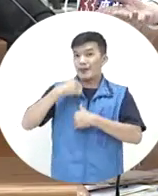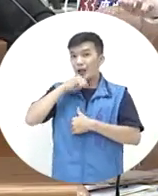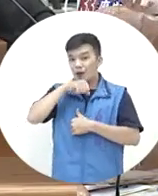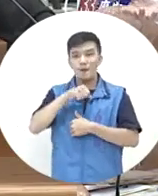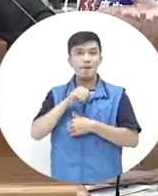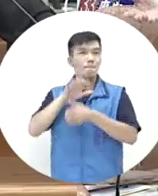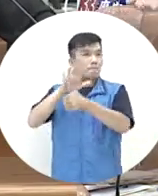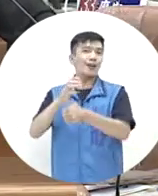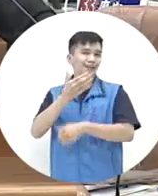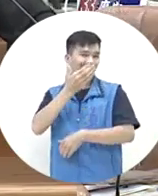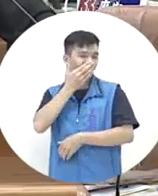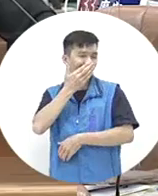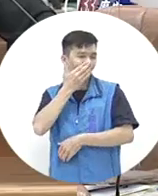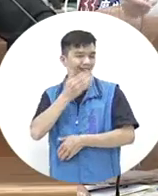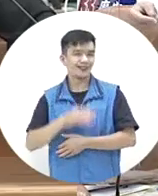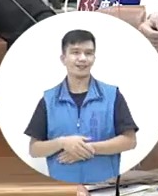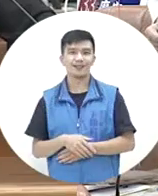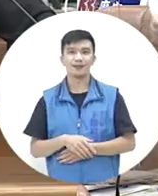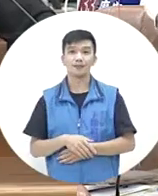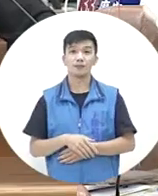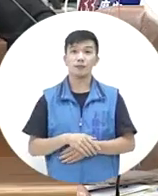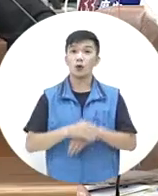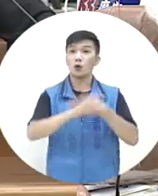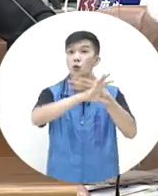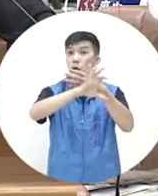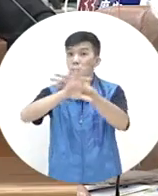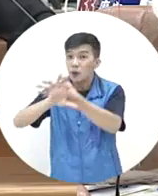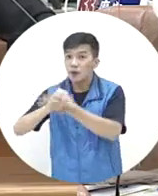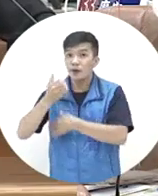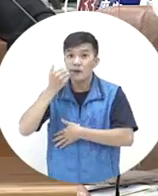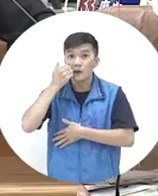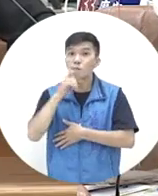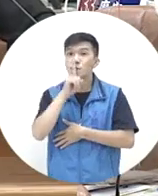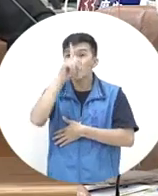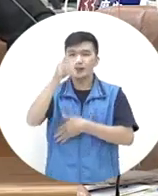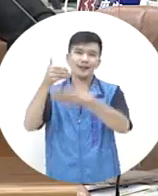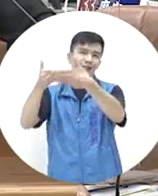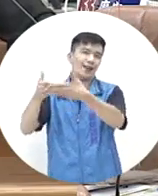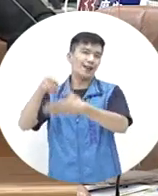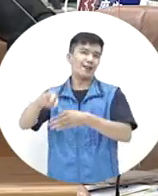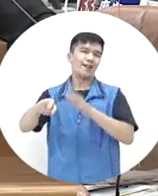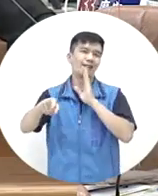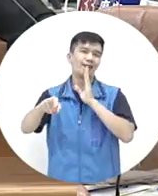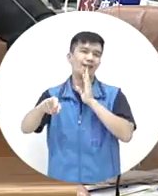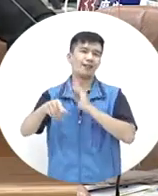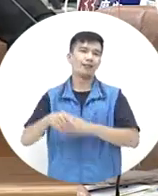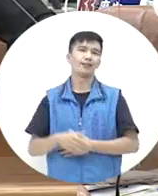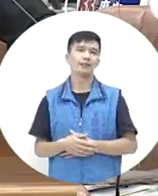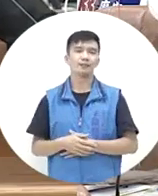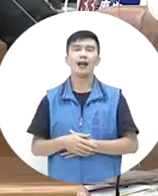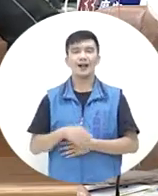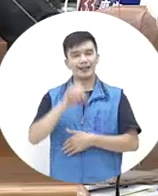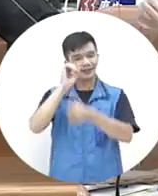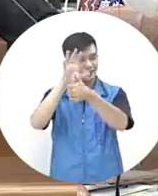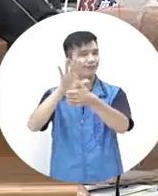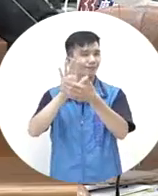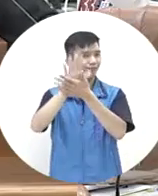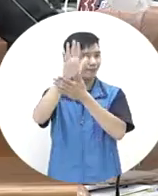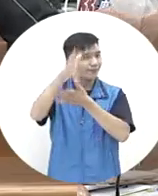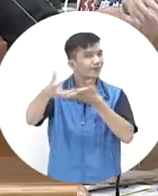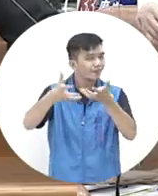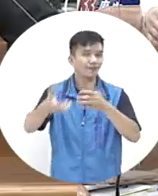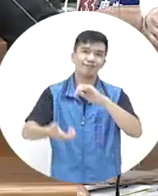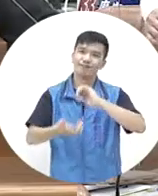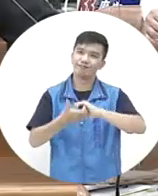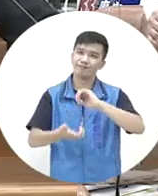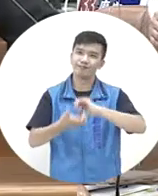你说全世界各国现在就只有中国对台湾会这样子啊。 拍讲哦，未来拍讲哦，未来代志拍讲哦。我现在